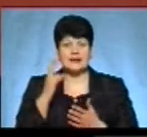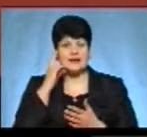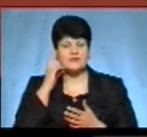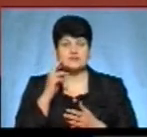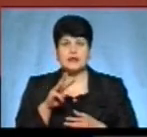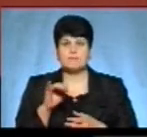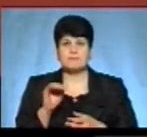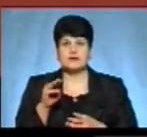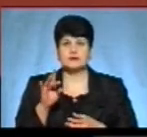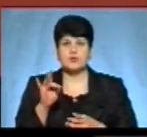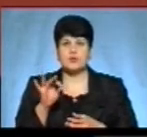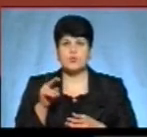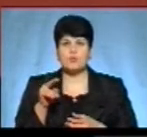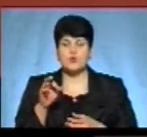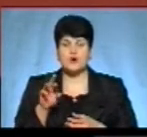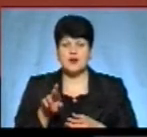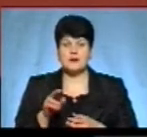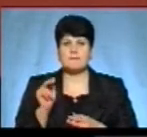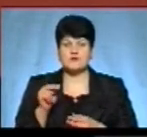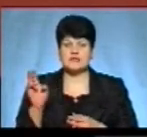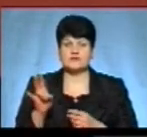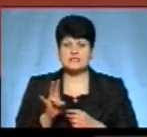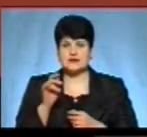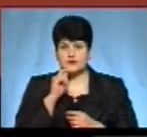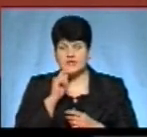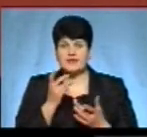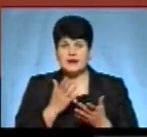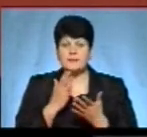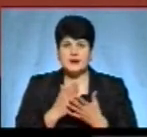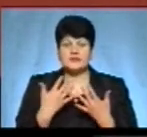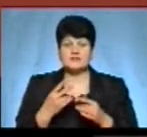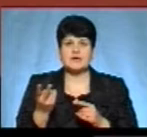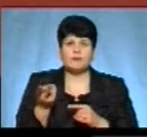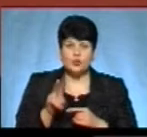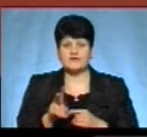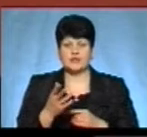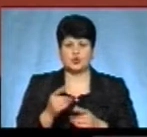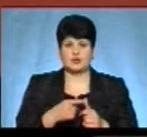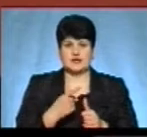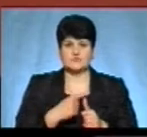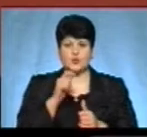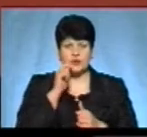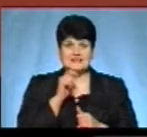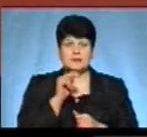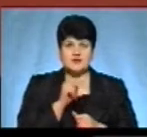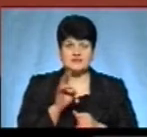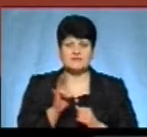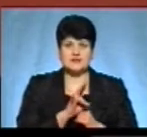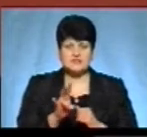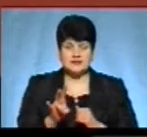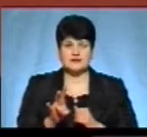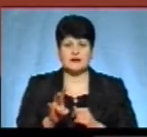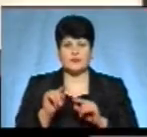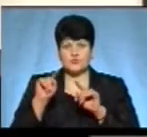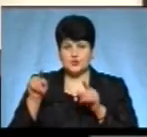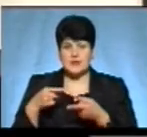митрополія Православної церкви України, яка має зараз подвійну назву – Українська Православна Церква, в дужках – Православна Церква